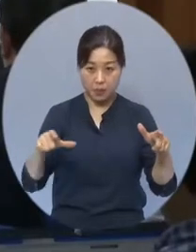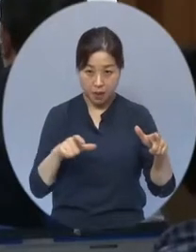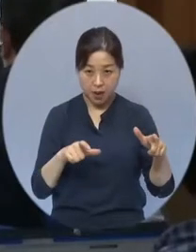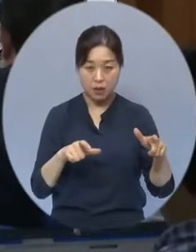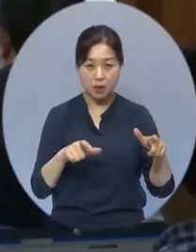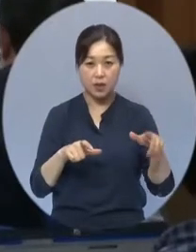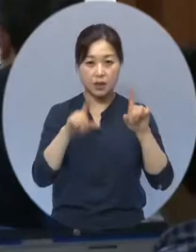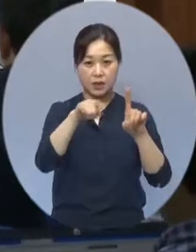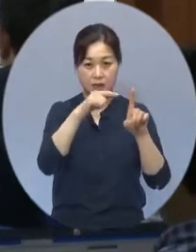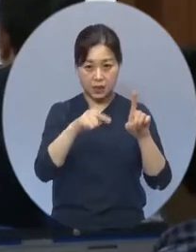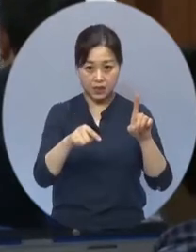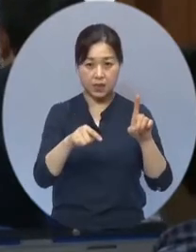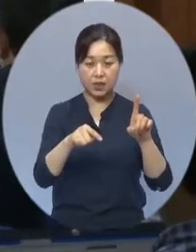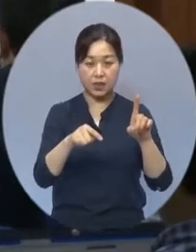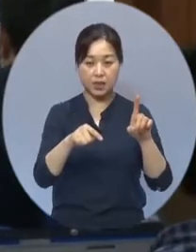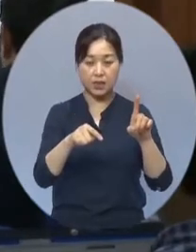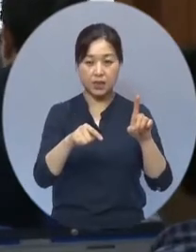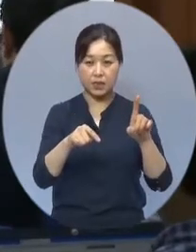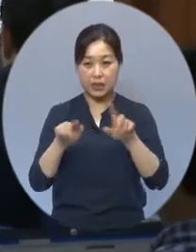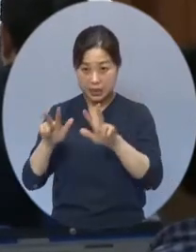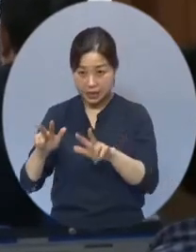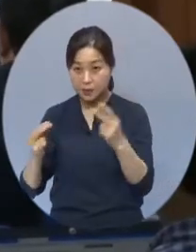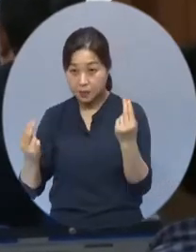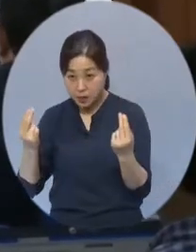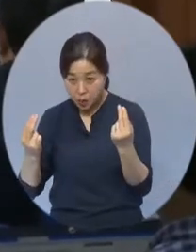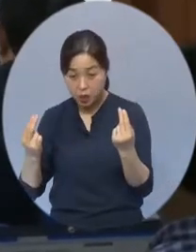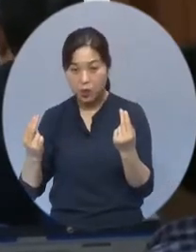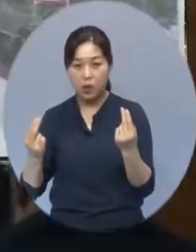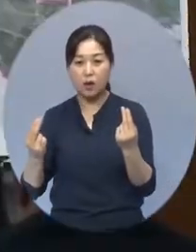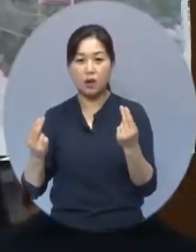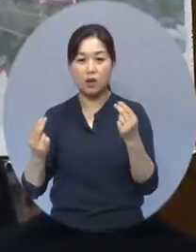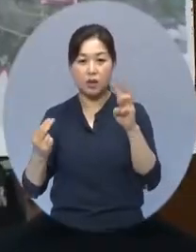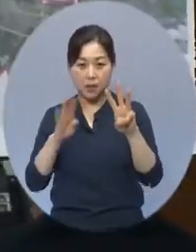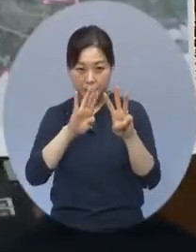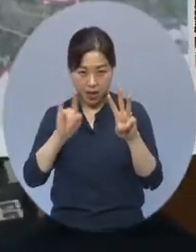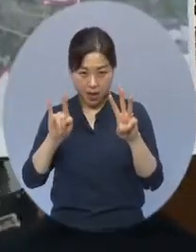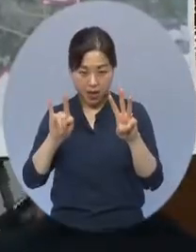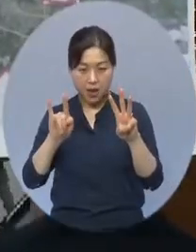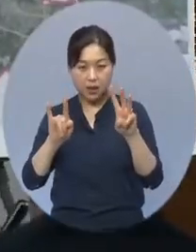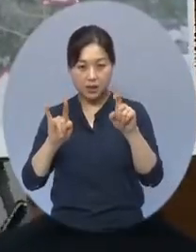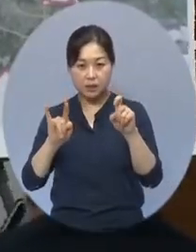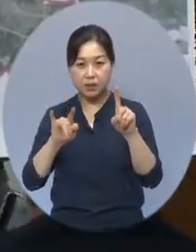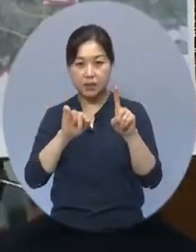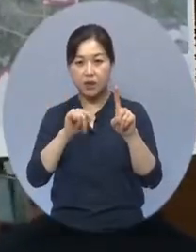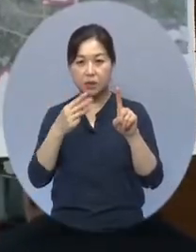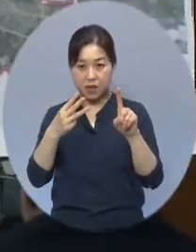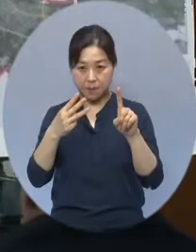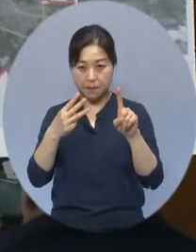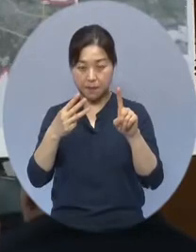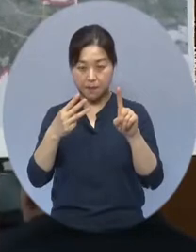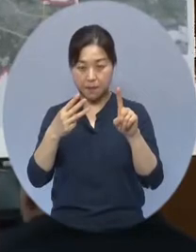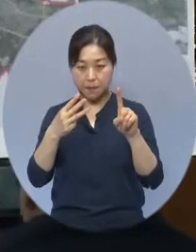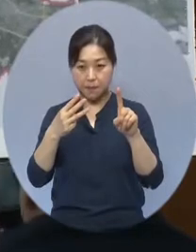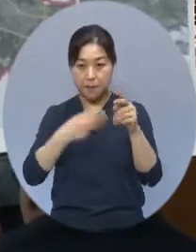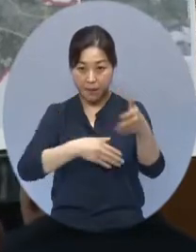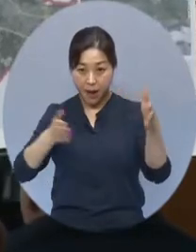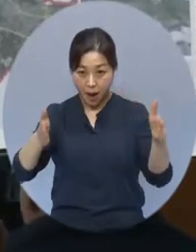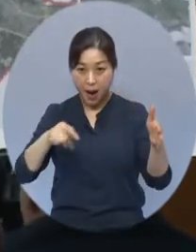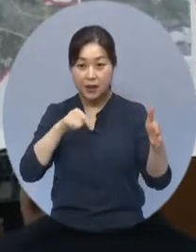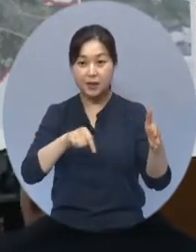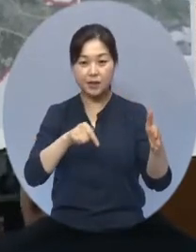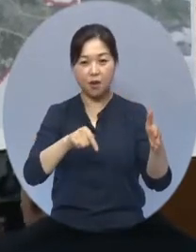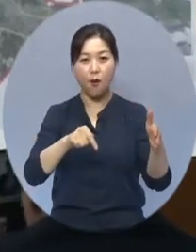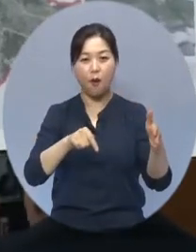지금의 한 3배 정도 11.3제곱미터까지 이렇게 올리는 방안으로 지금 그 집행